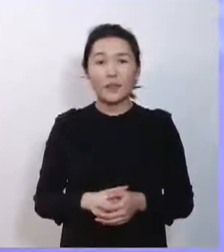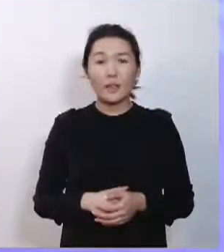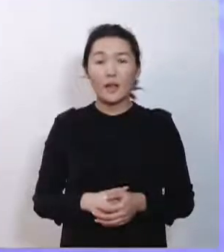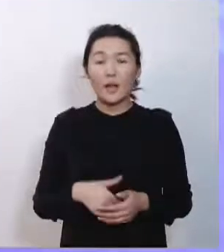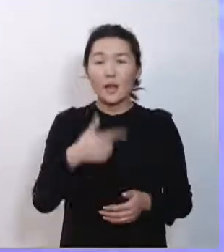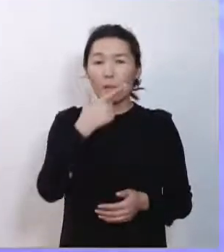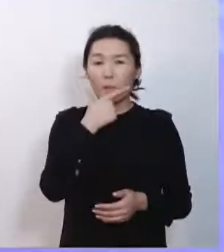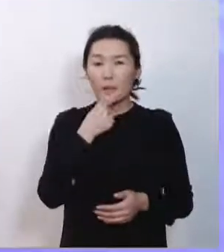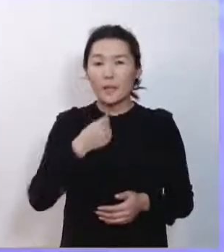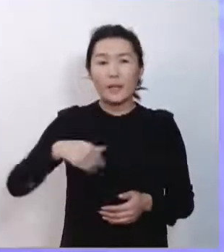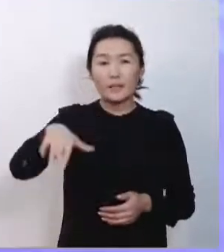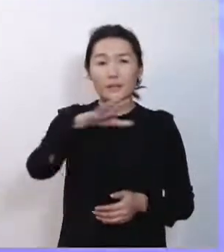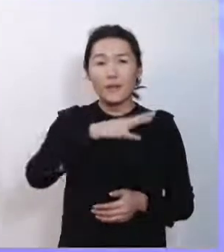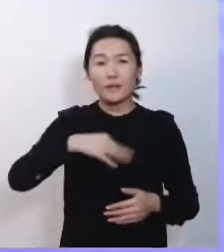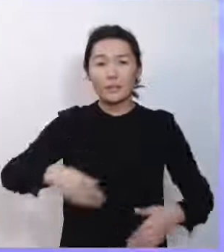Прекрасно все на небе,